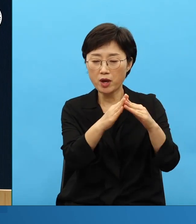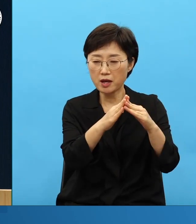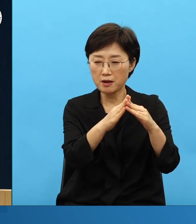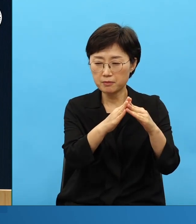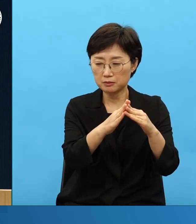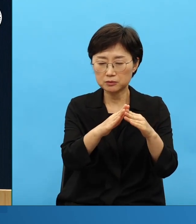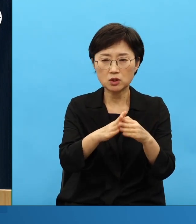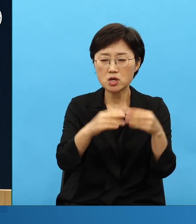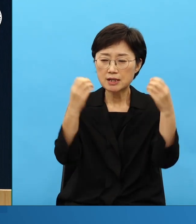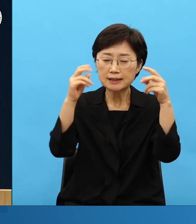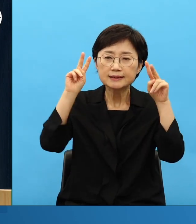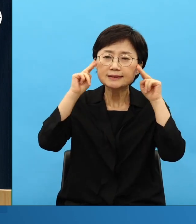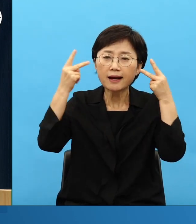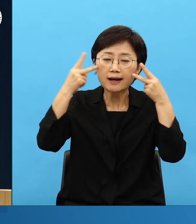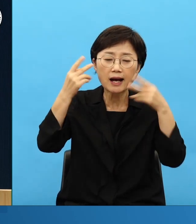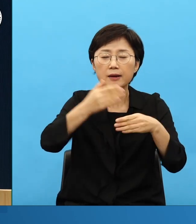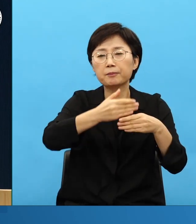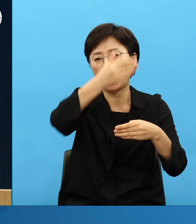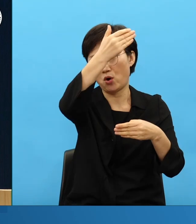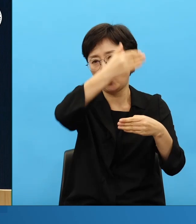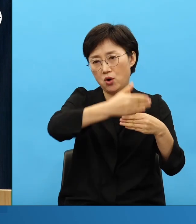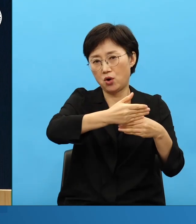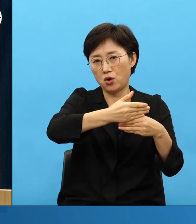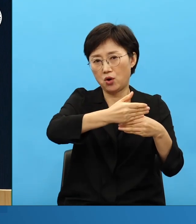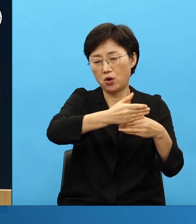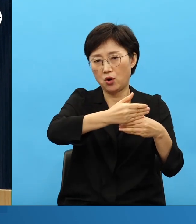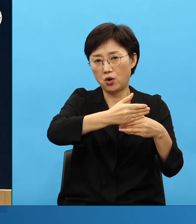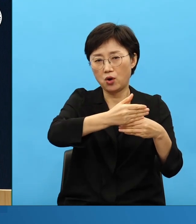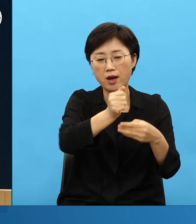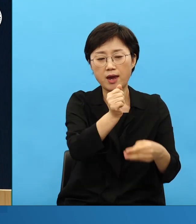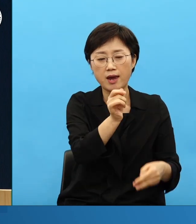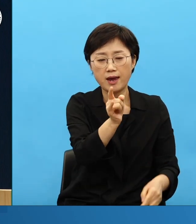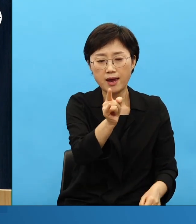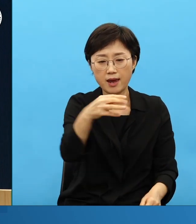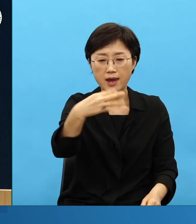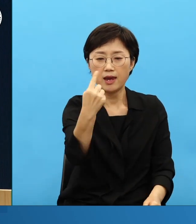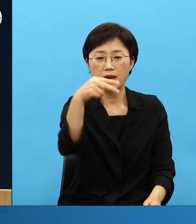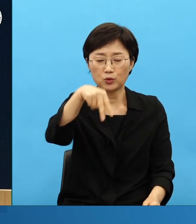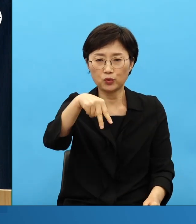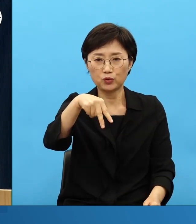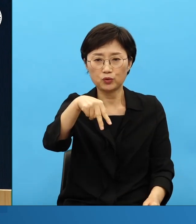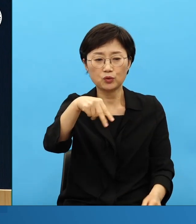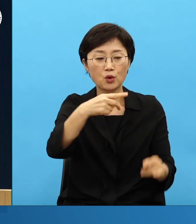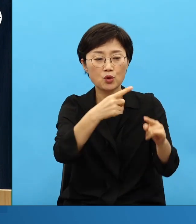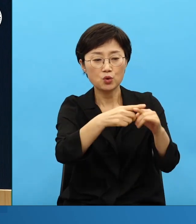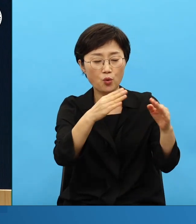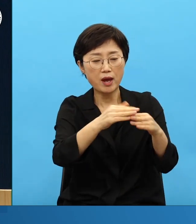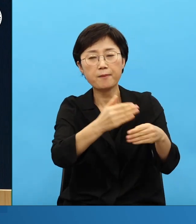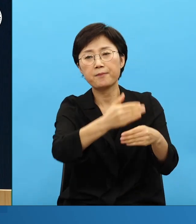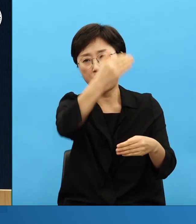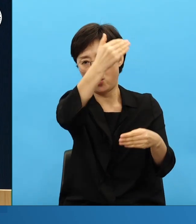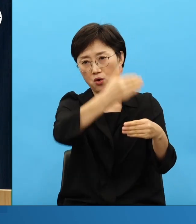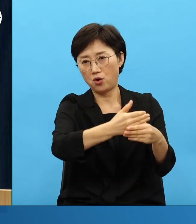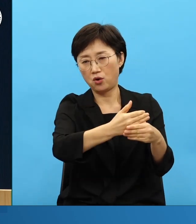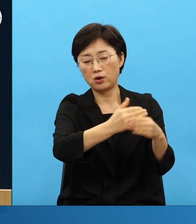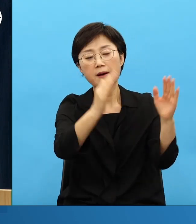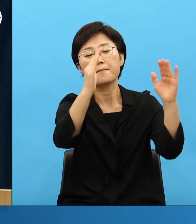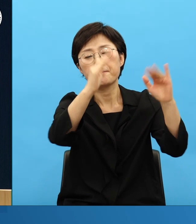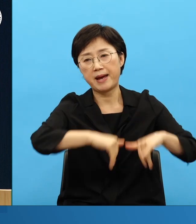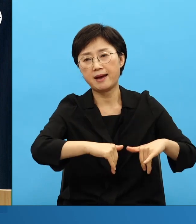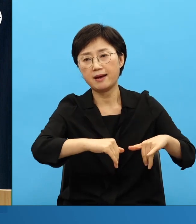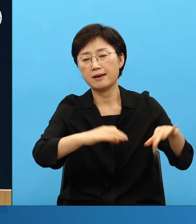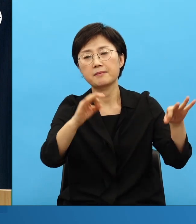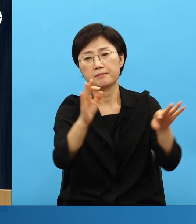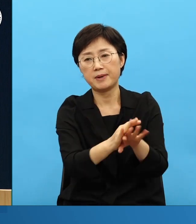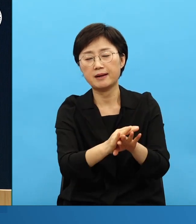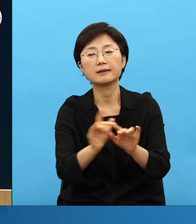fell this barrier. 잘못된 헤롯 성진의 교회 벽을 완전히 깨뜨려. They broke down all the barriers and the falsehoods of the